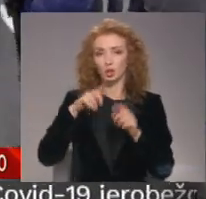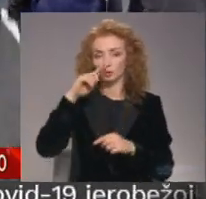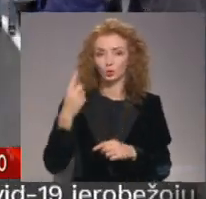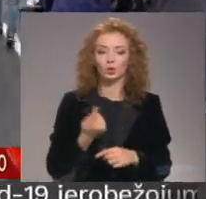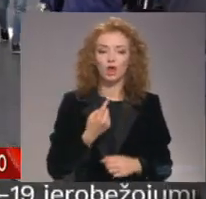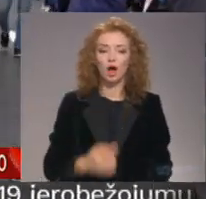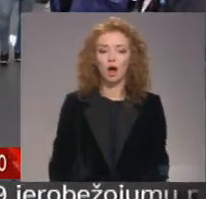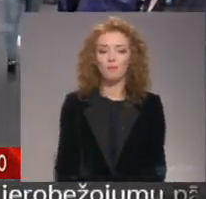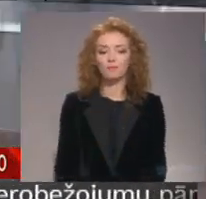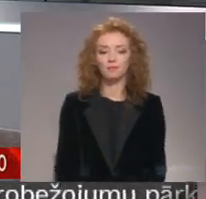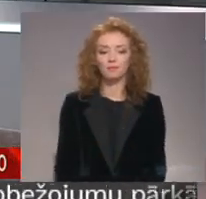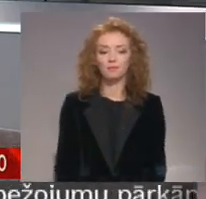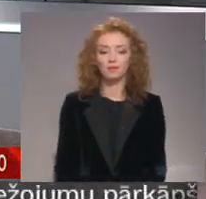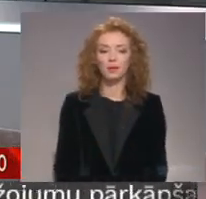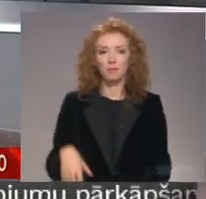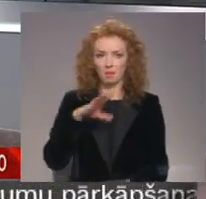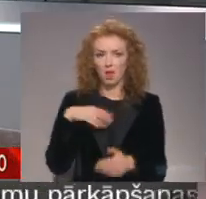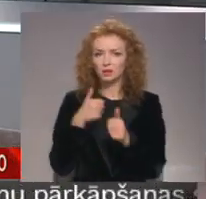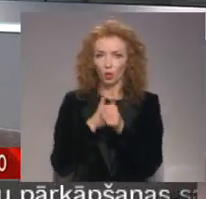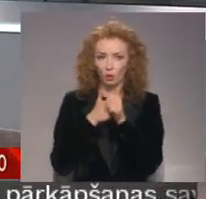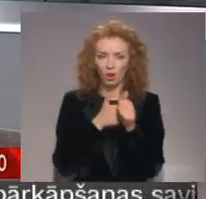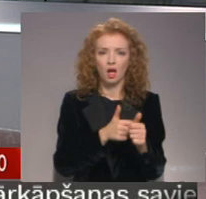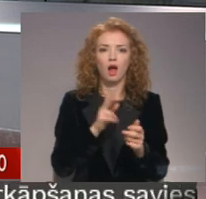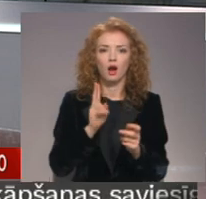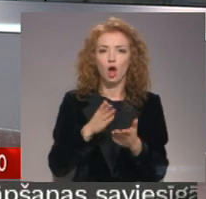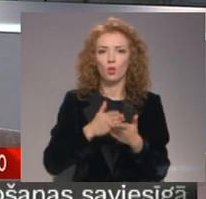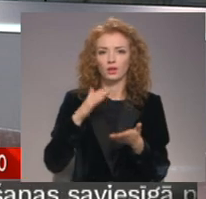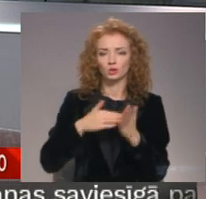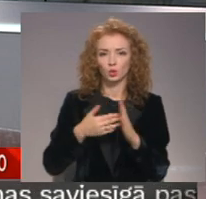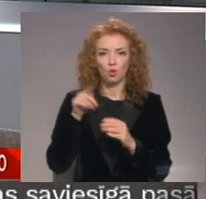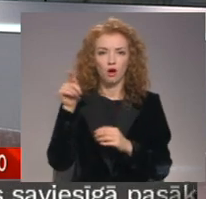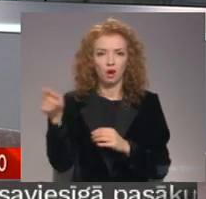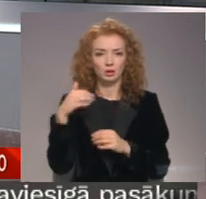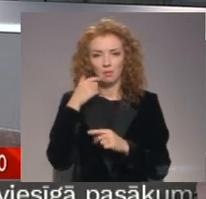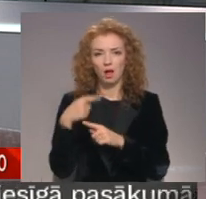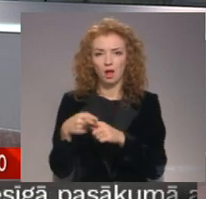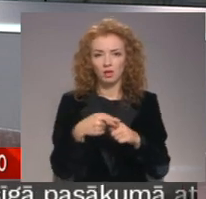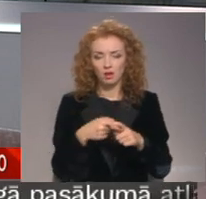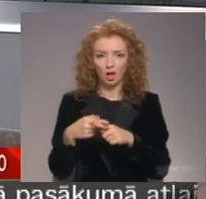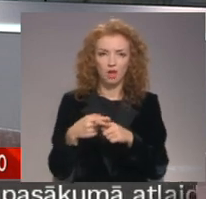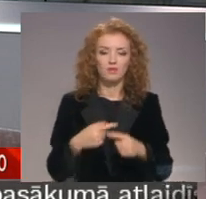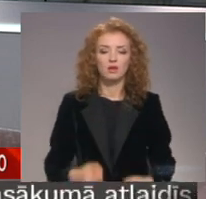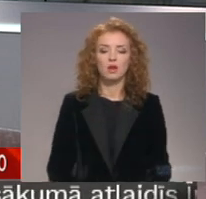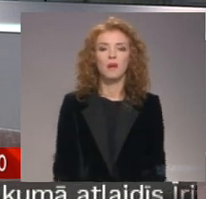Jāni? Protams, raudzīsim līdz, kā situācija Baltkrievijā attīstīsies un Judīt gaidīsim no tevis turpmākus reportāžus. Un